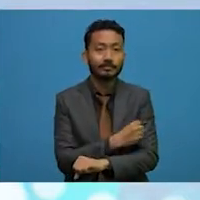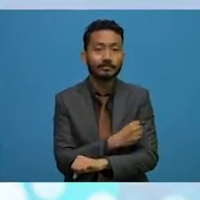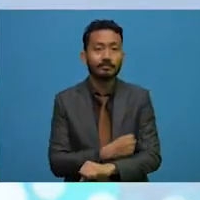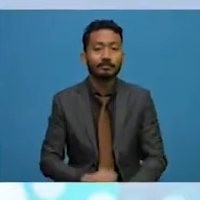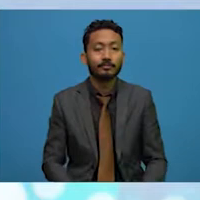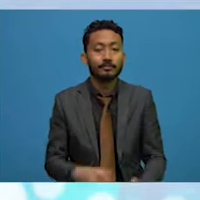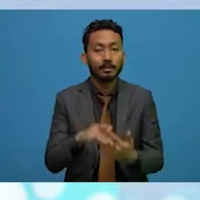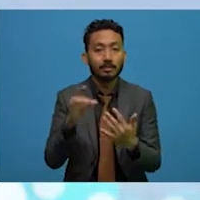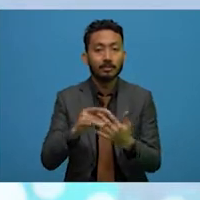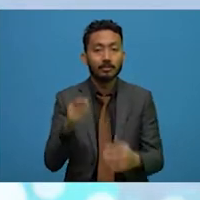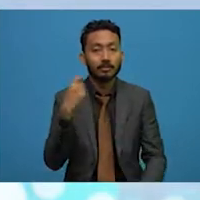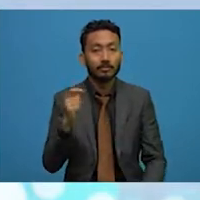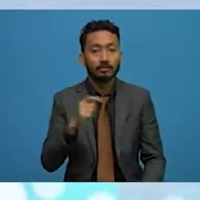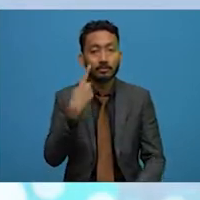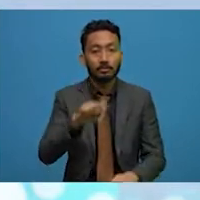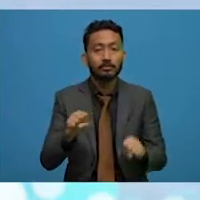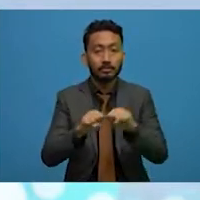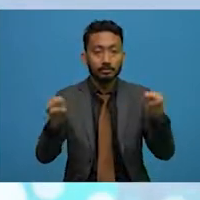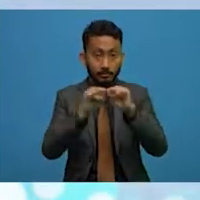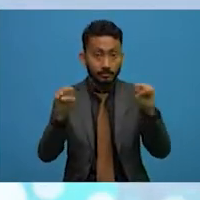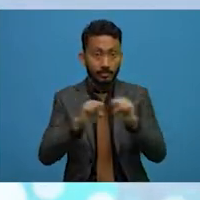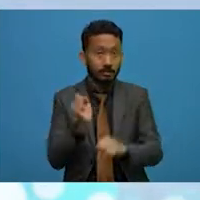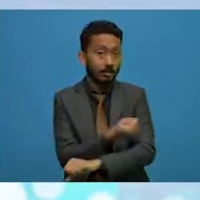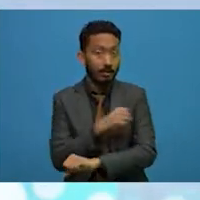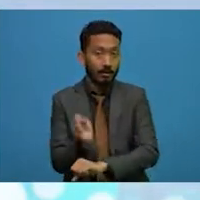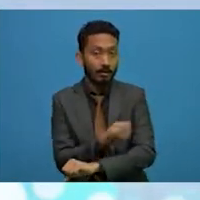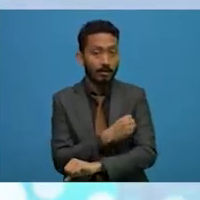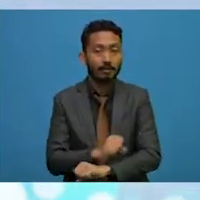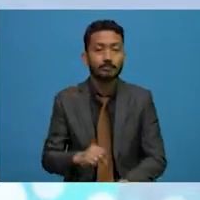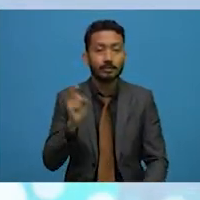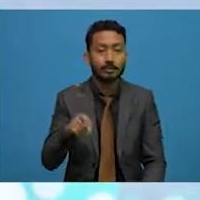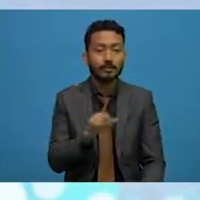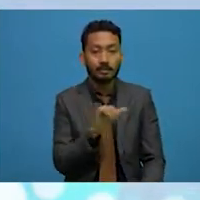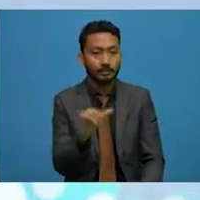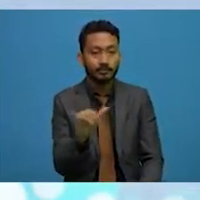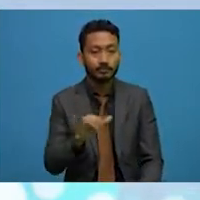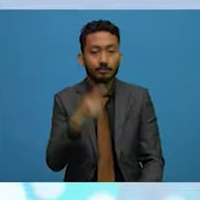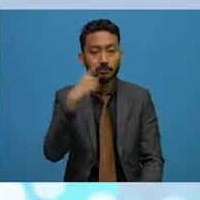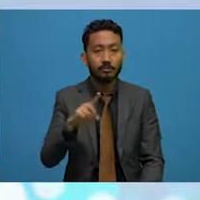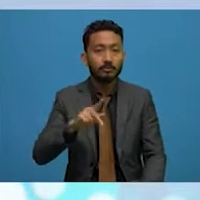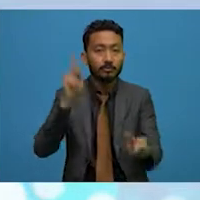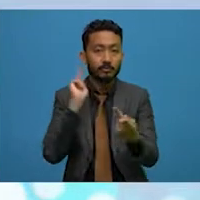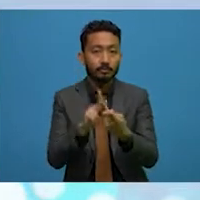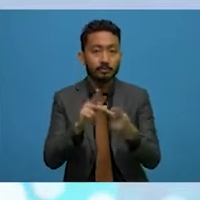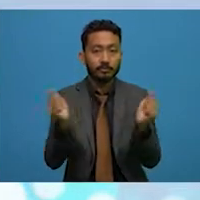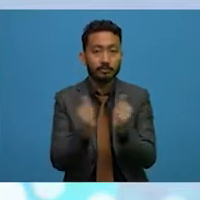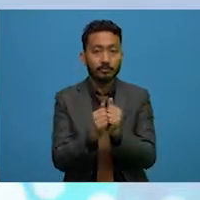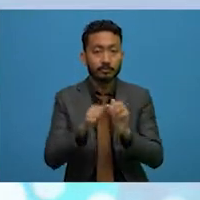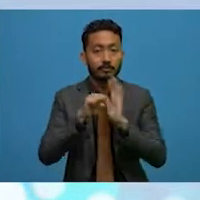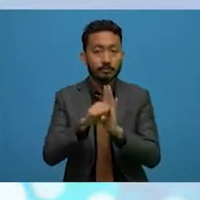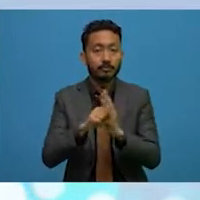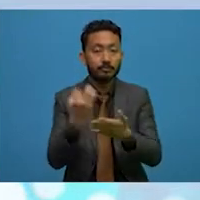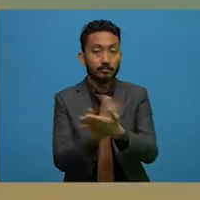sajak perlu sekata supaya sesuai dengan persembahan multimedia yang hendak dipersembahkan.